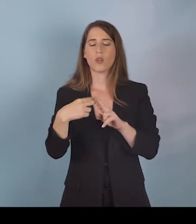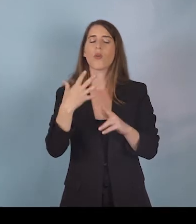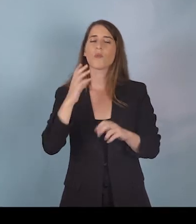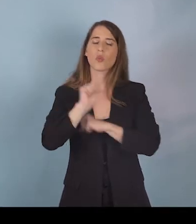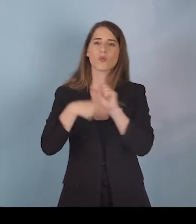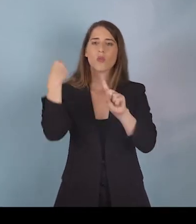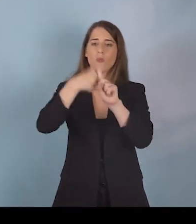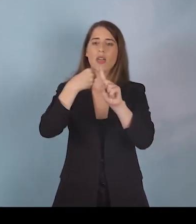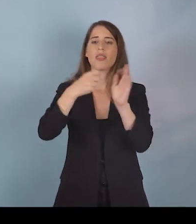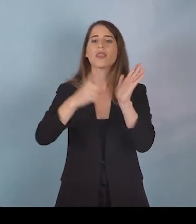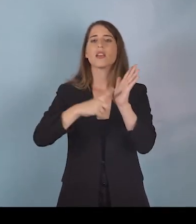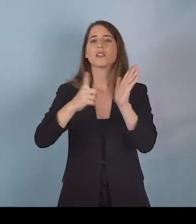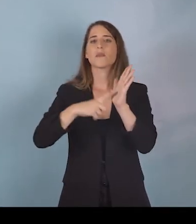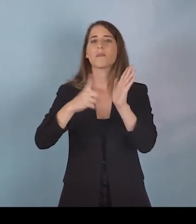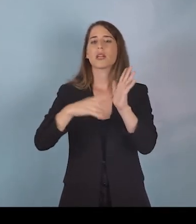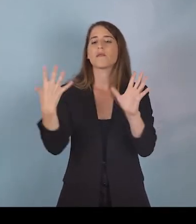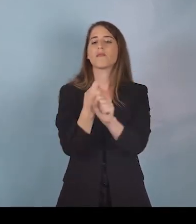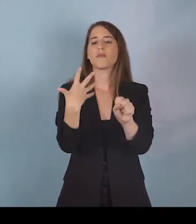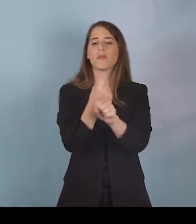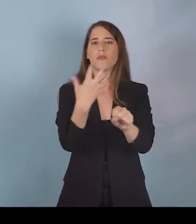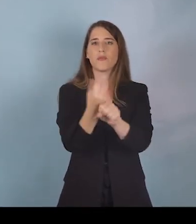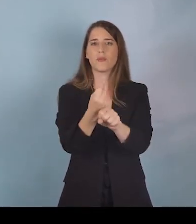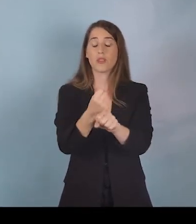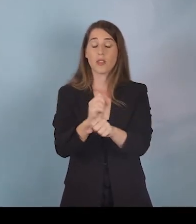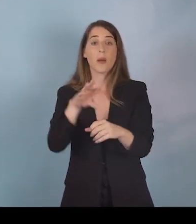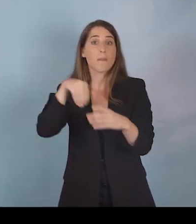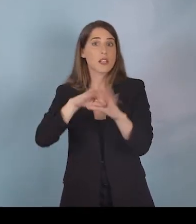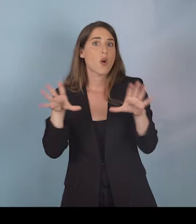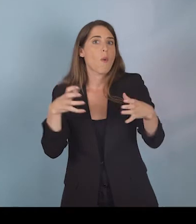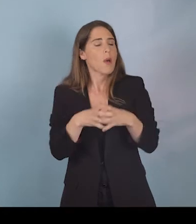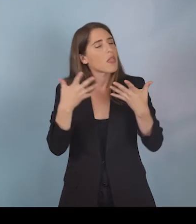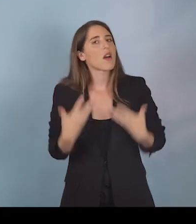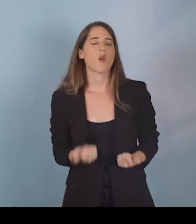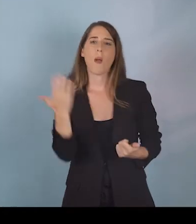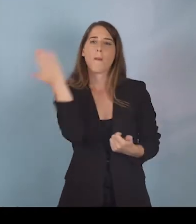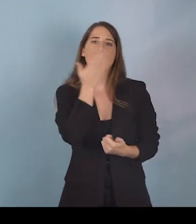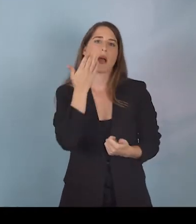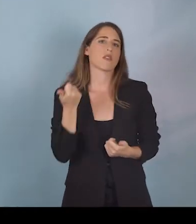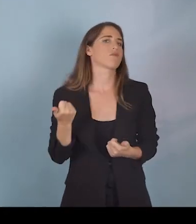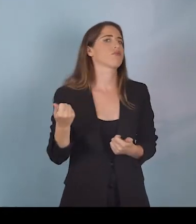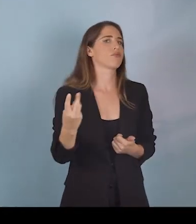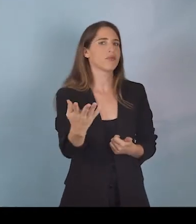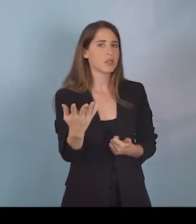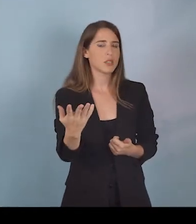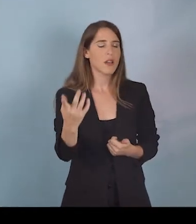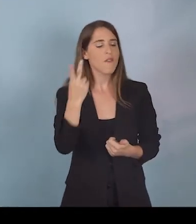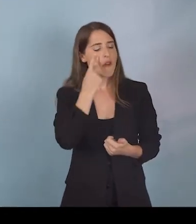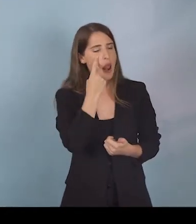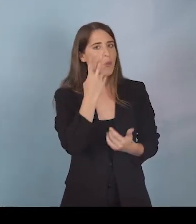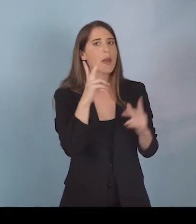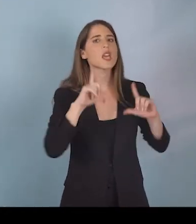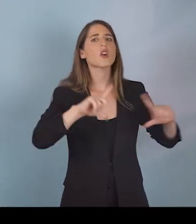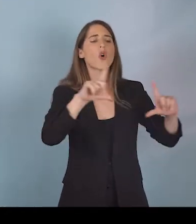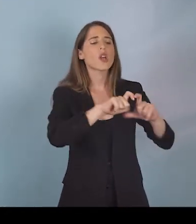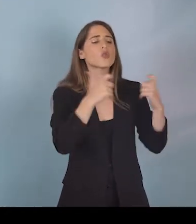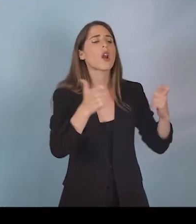Ακριβώς επειδή ασχολούμαστε κυρίως με νέα άτομα, έχουμε και πολλούς μαθητές. Οπότε έχουμε μια πολύ καλή εικόνα και του πώς είναι στα σχολεία η